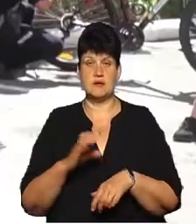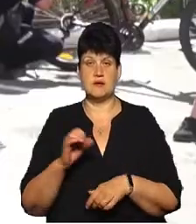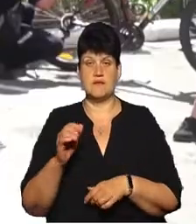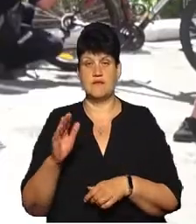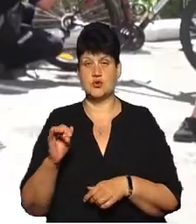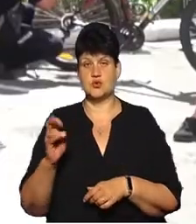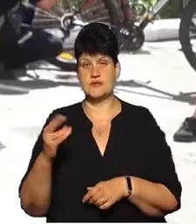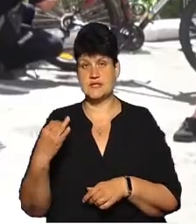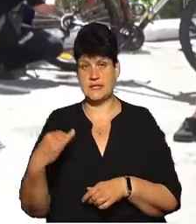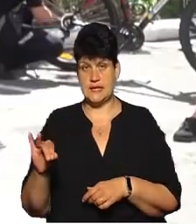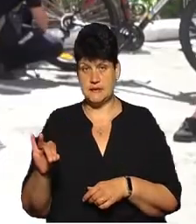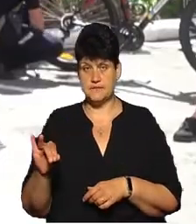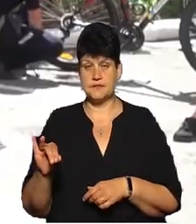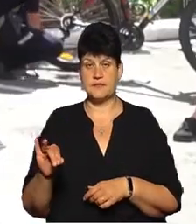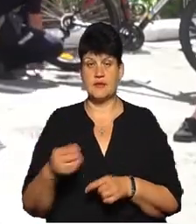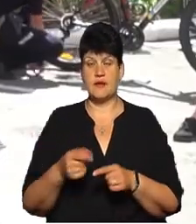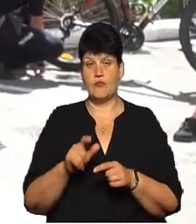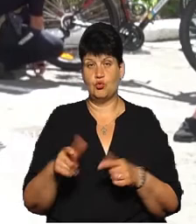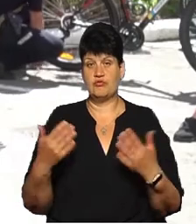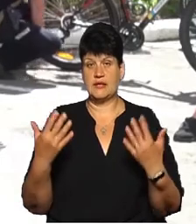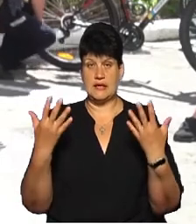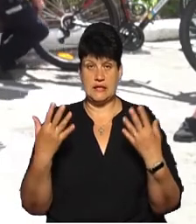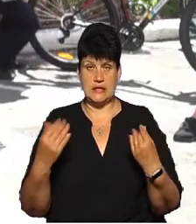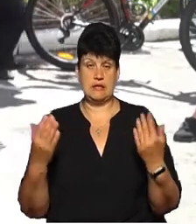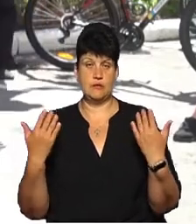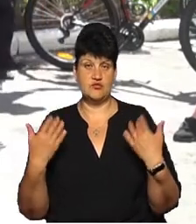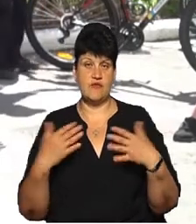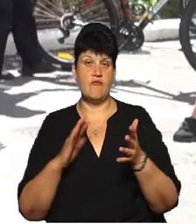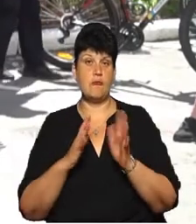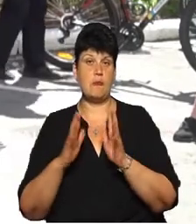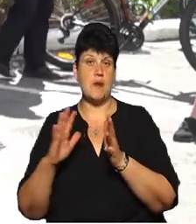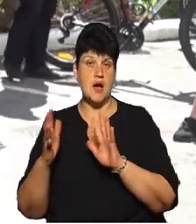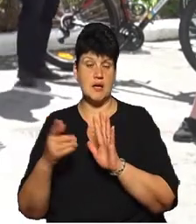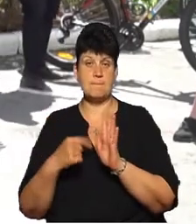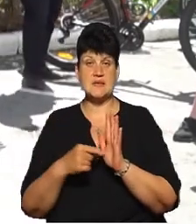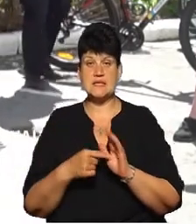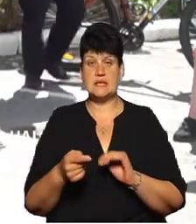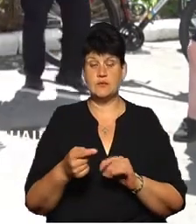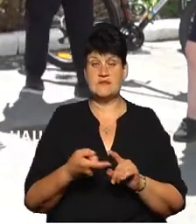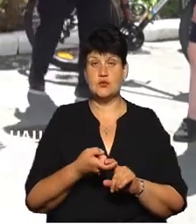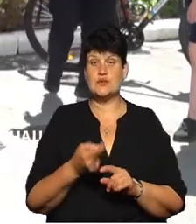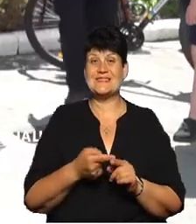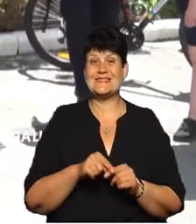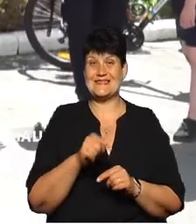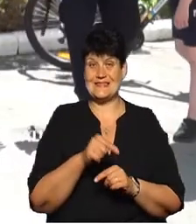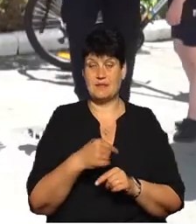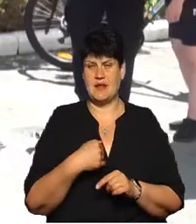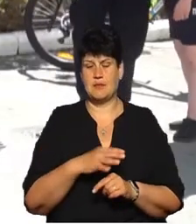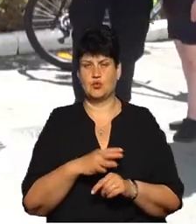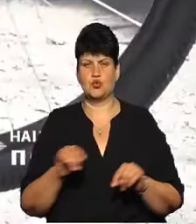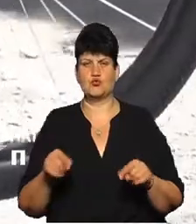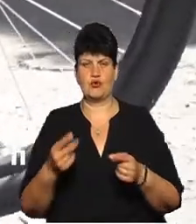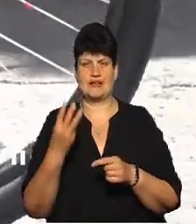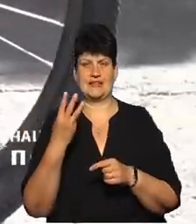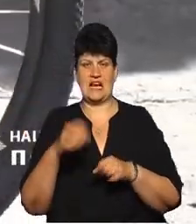все ж таки в вихідні дні відпочивають в парках міста Тернополя. У зв'язку з цим нами було створено